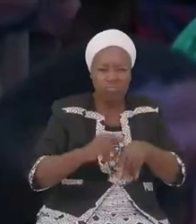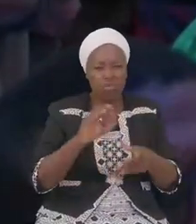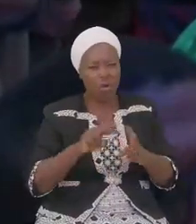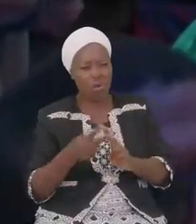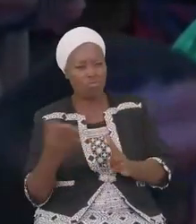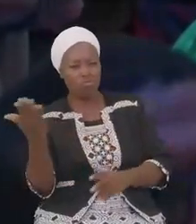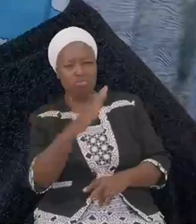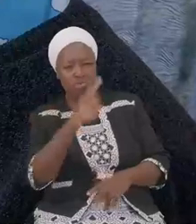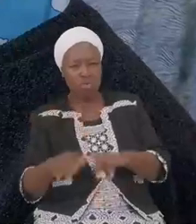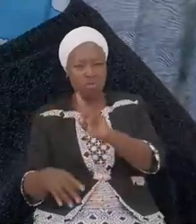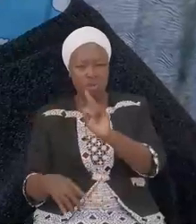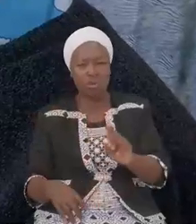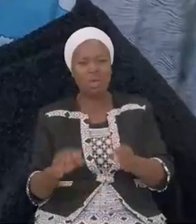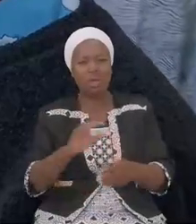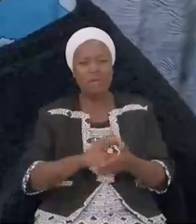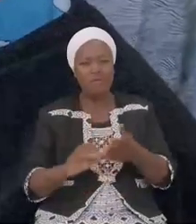le verset